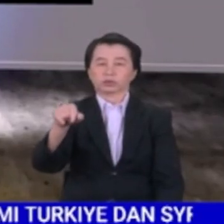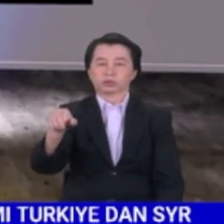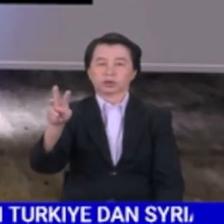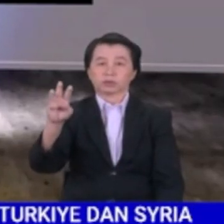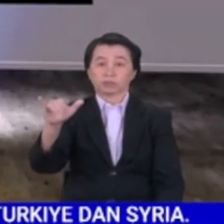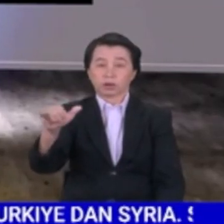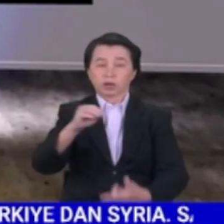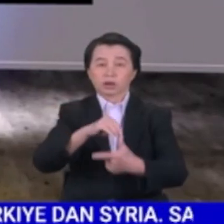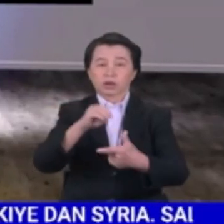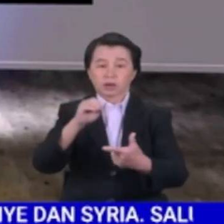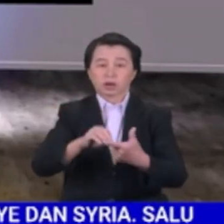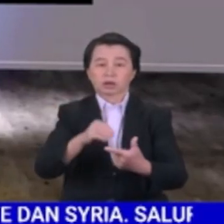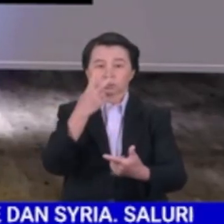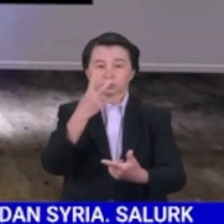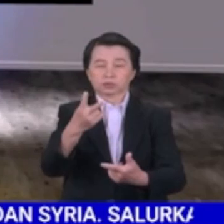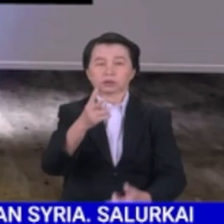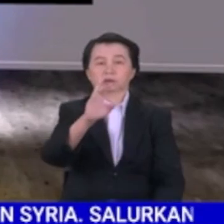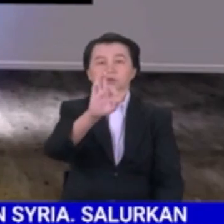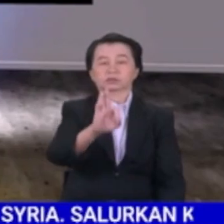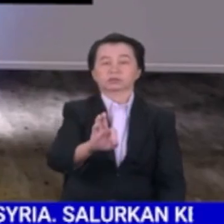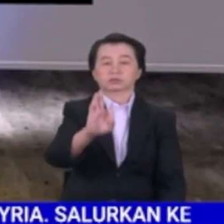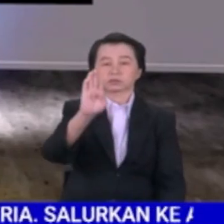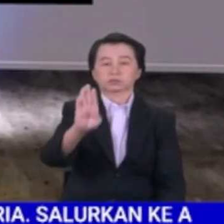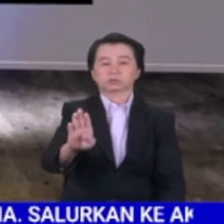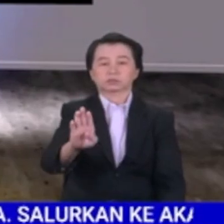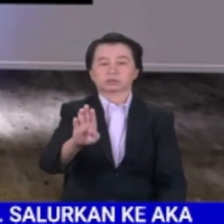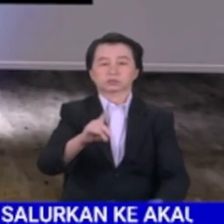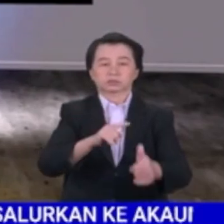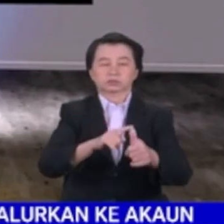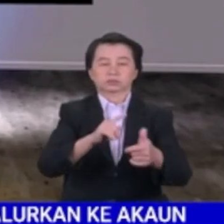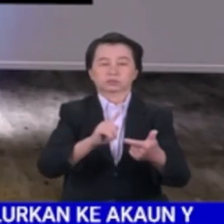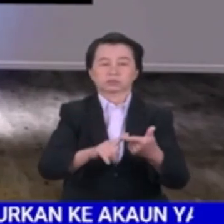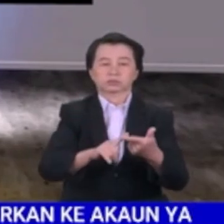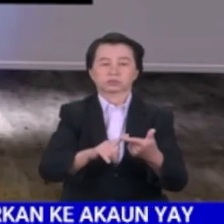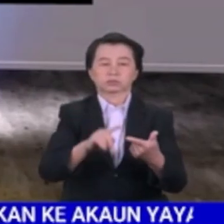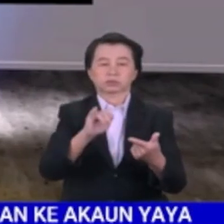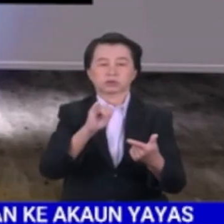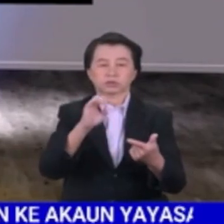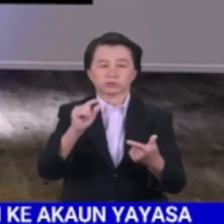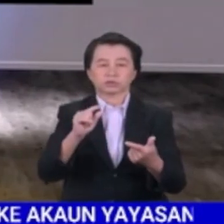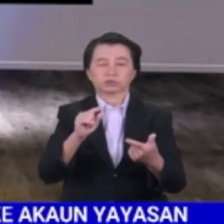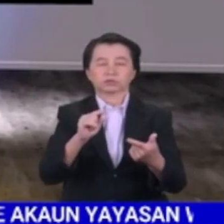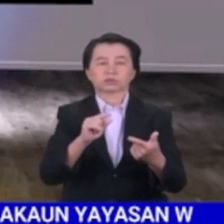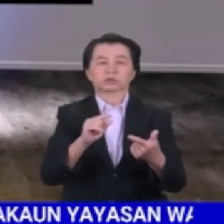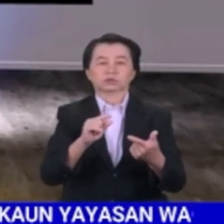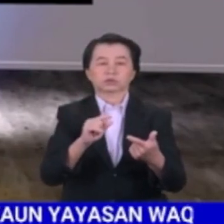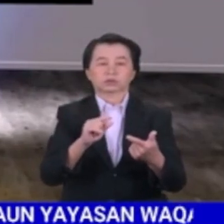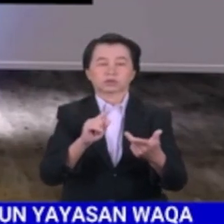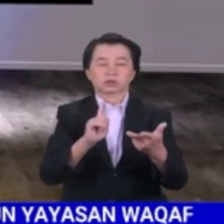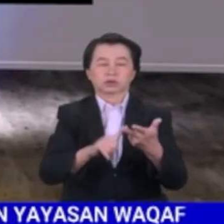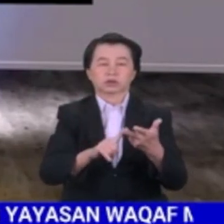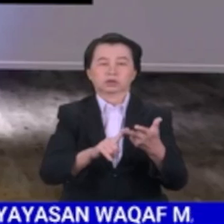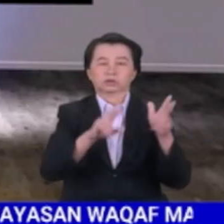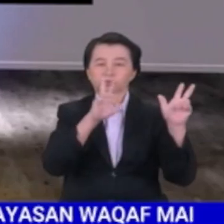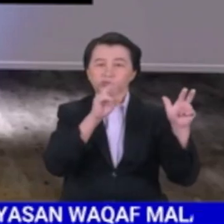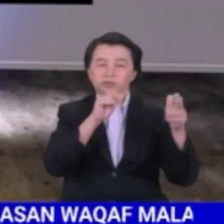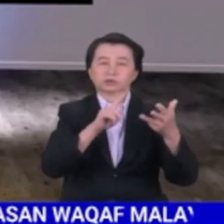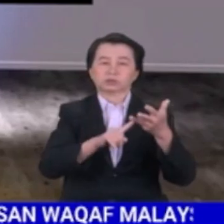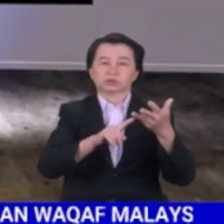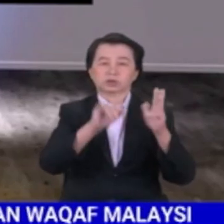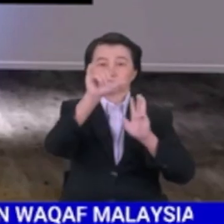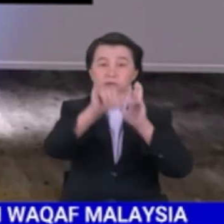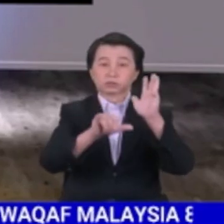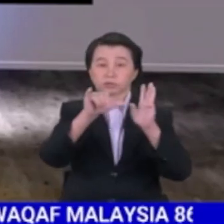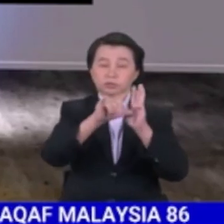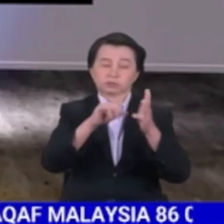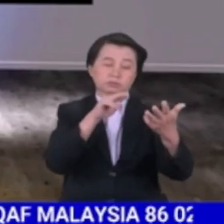www.mbt.gov.my atau layari laman sosial rasmi Map Malaysia di Facebook, Instagram, Twitter dan